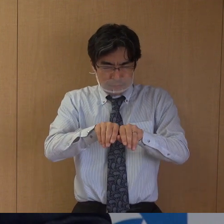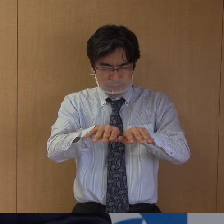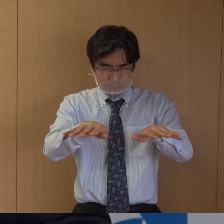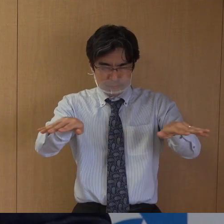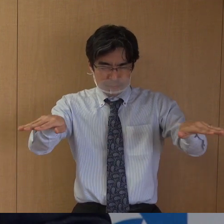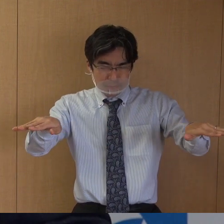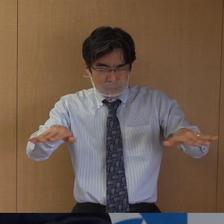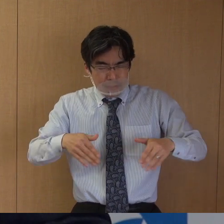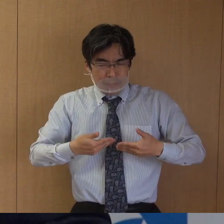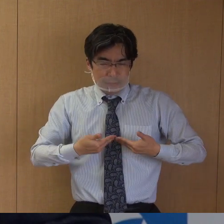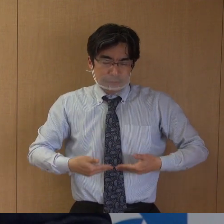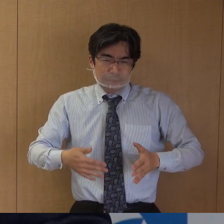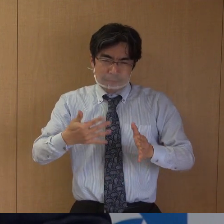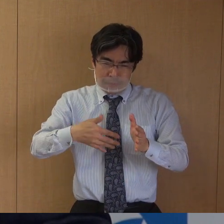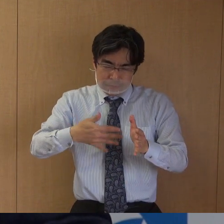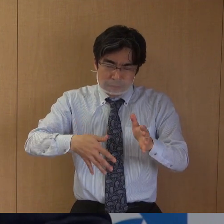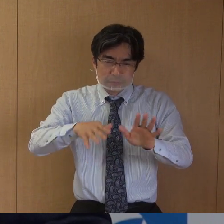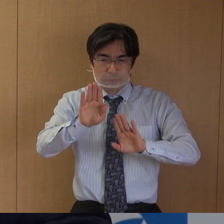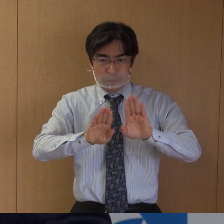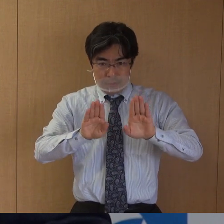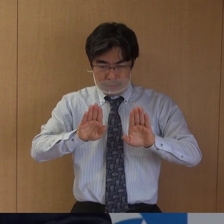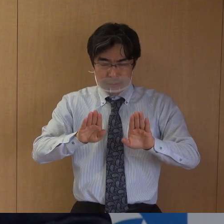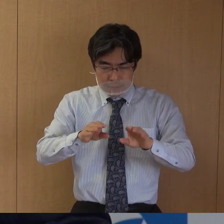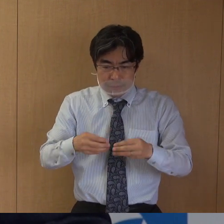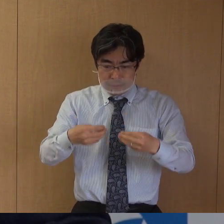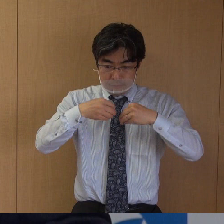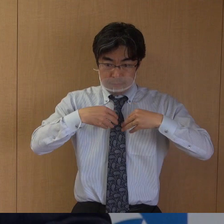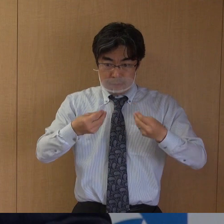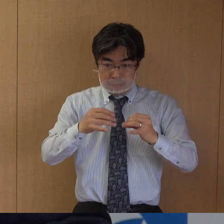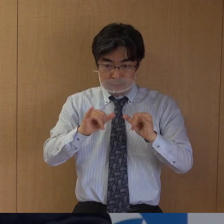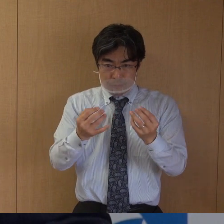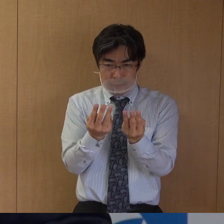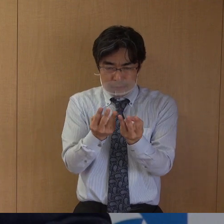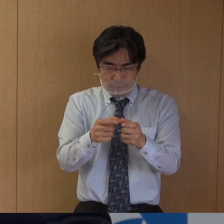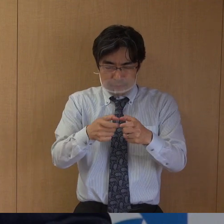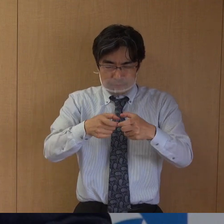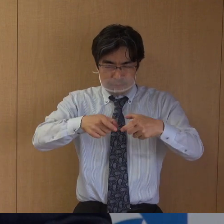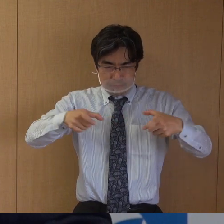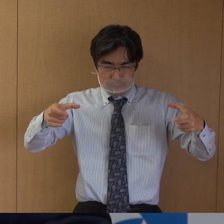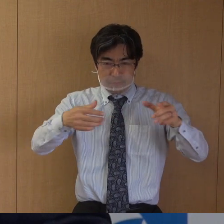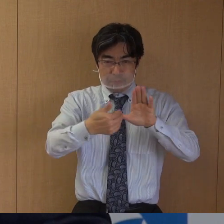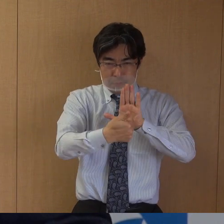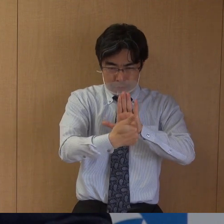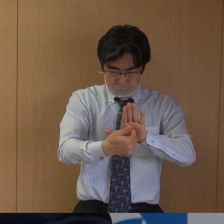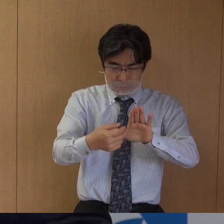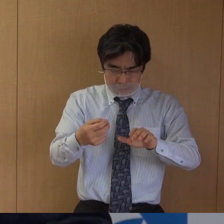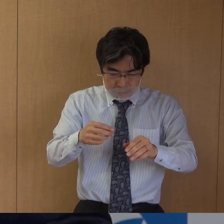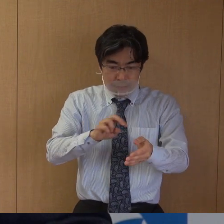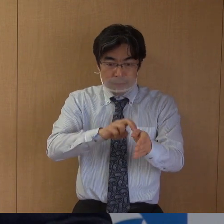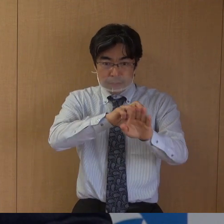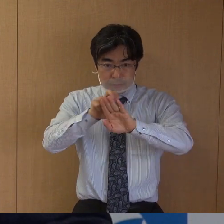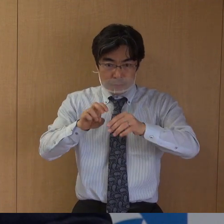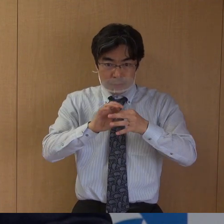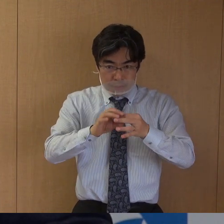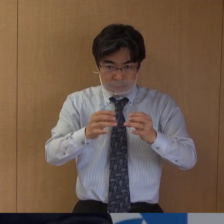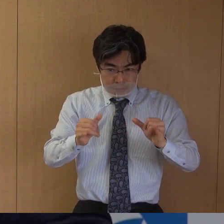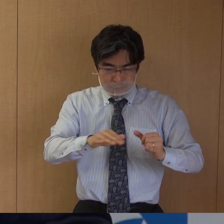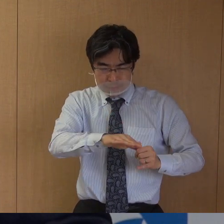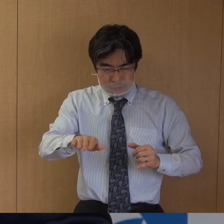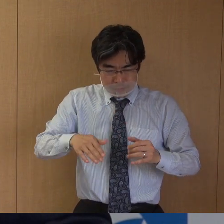ない状況です。感染者の蔓延を防止するとともに、医療への負担の軽